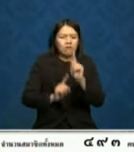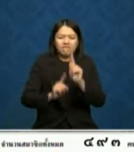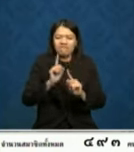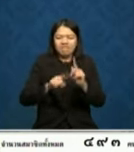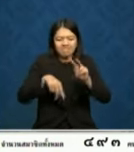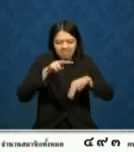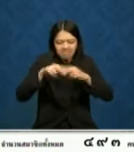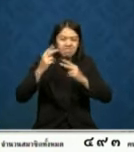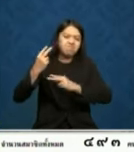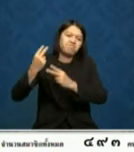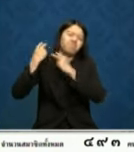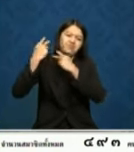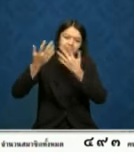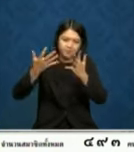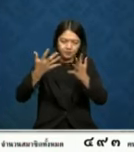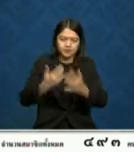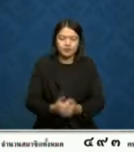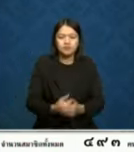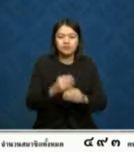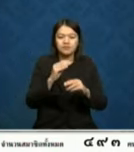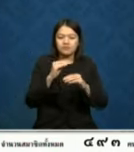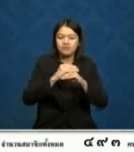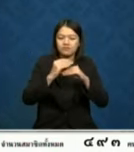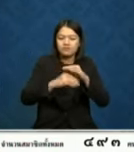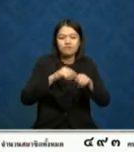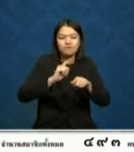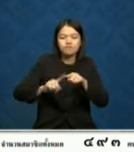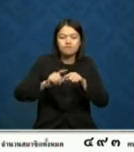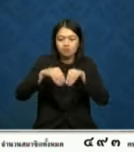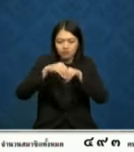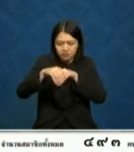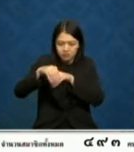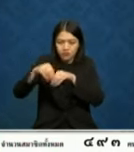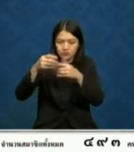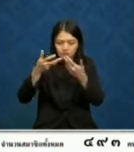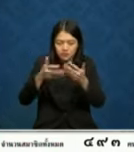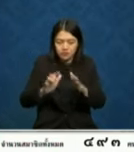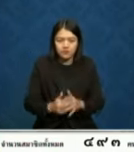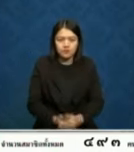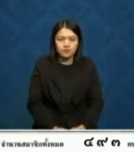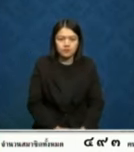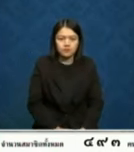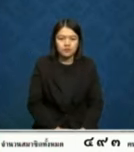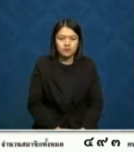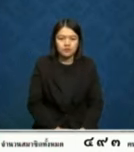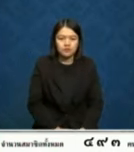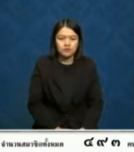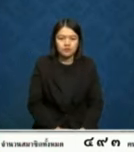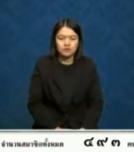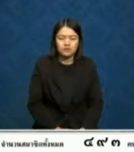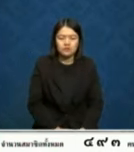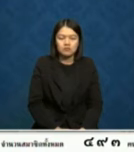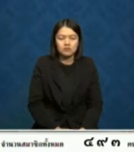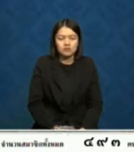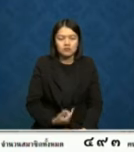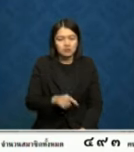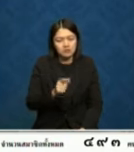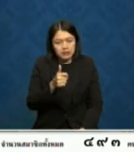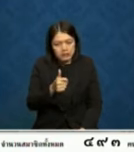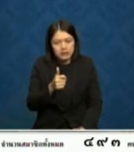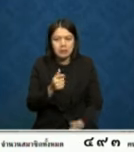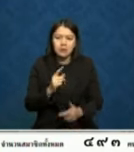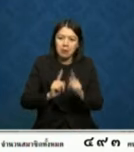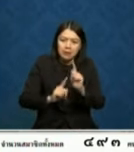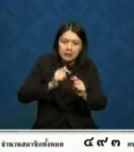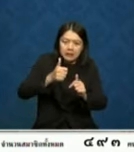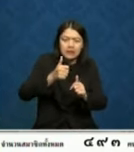ตรวจสอบย้อนหลังว่าโครงการต่างๆที่ปลูกไปแล้วนะครับมันมีผลต่อรับเป็นอย่าไงผลชี้วัดเป็น